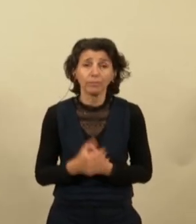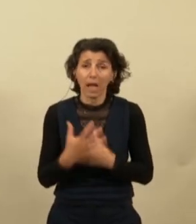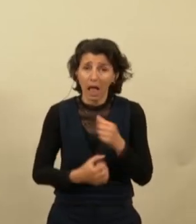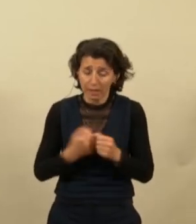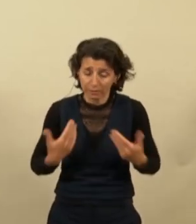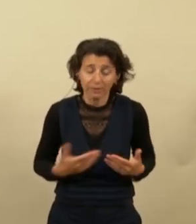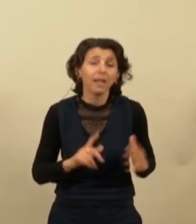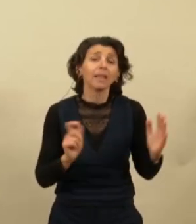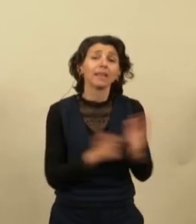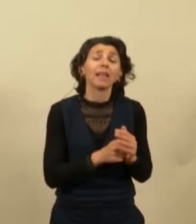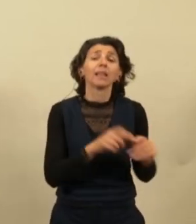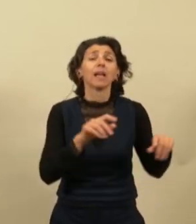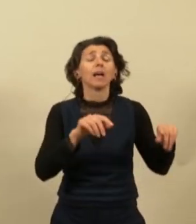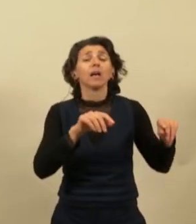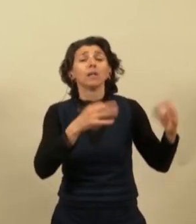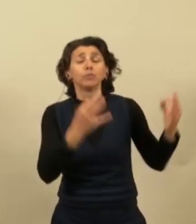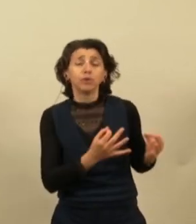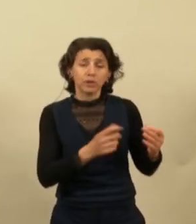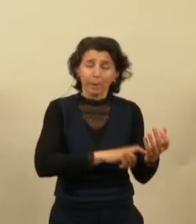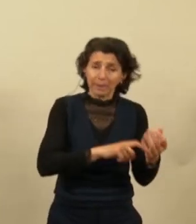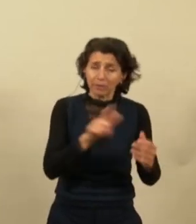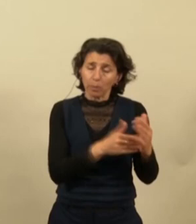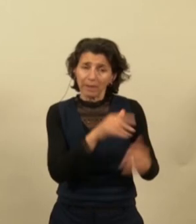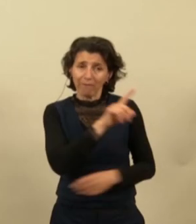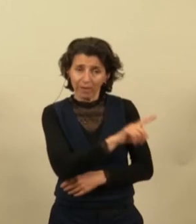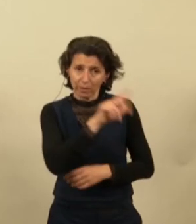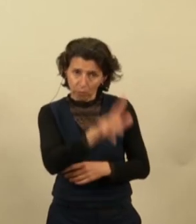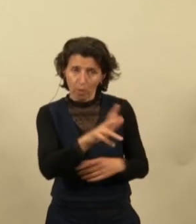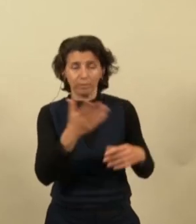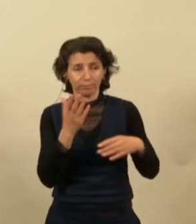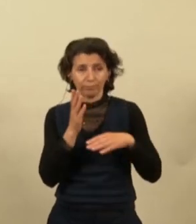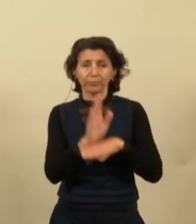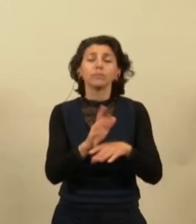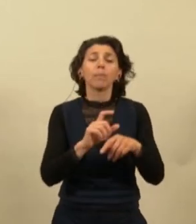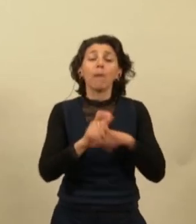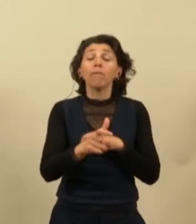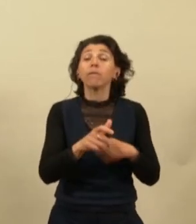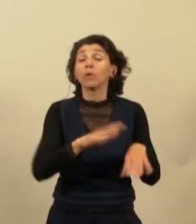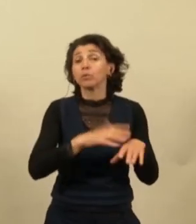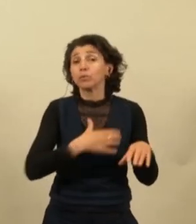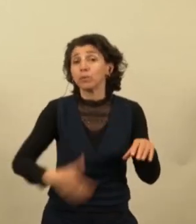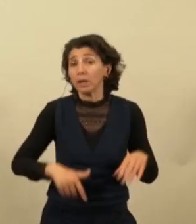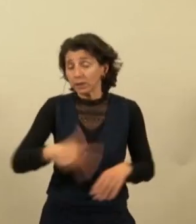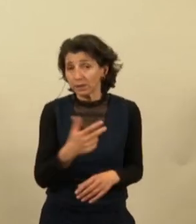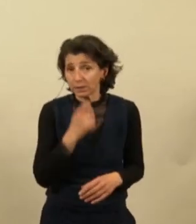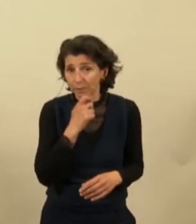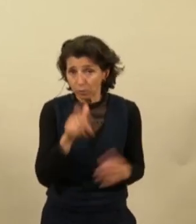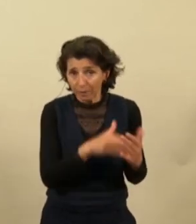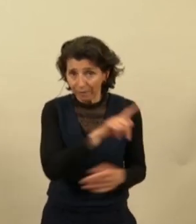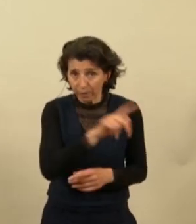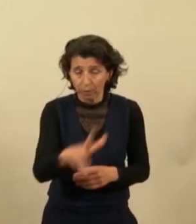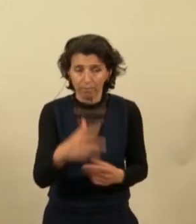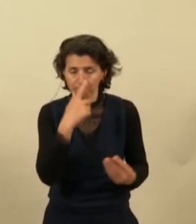2023 soumis au conseil municipal du 13 mars 2023 des interrogations ont également été